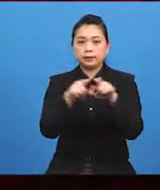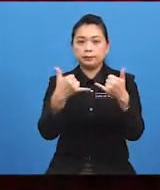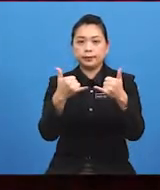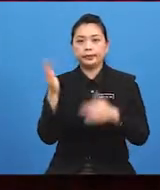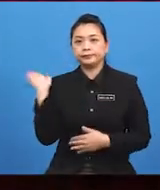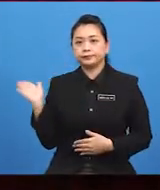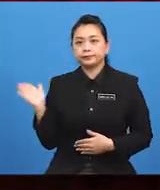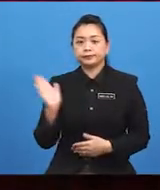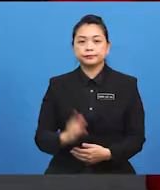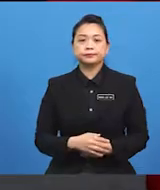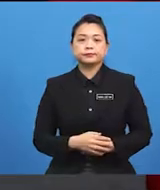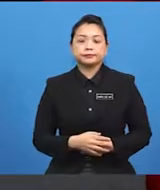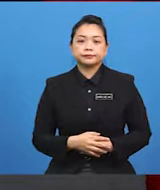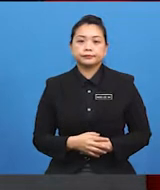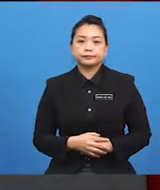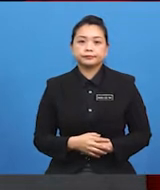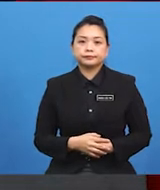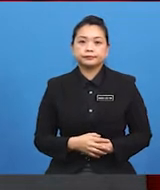bersama-sama Haziq.